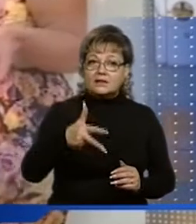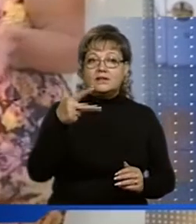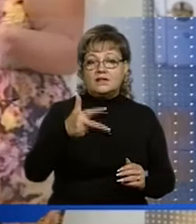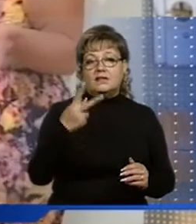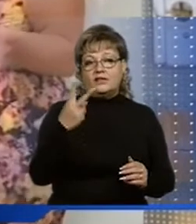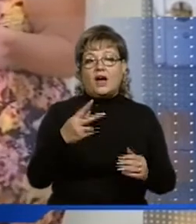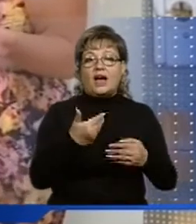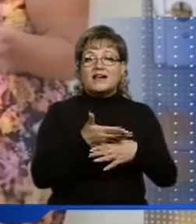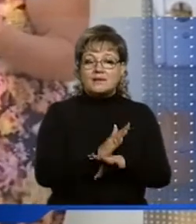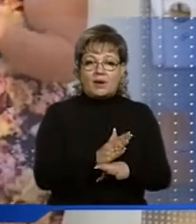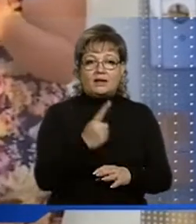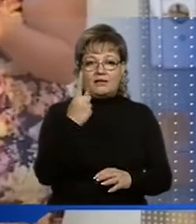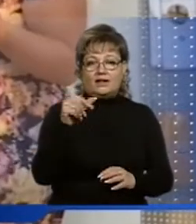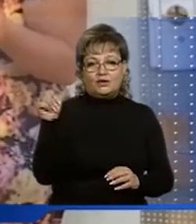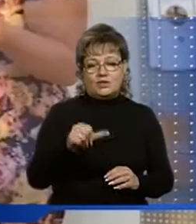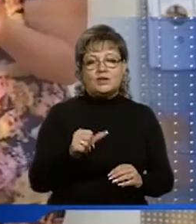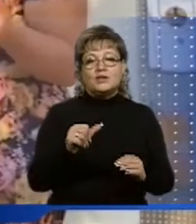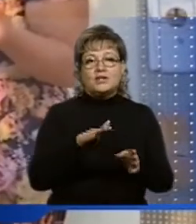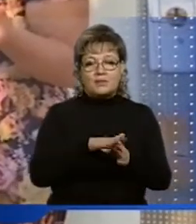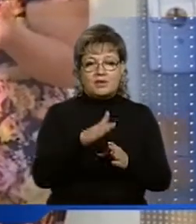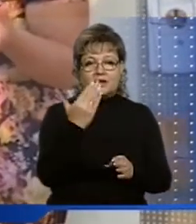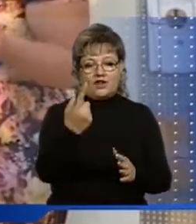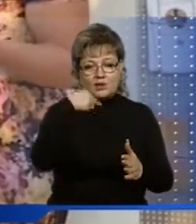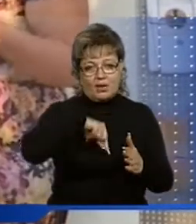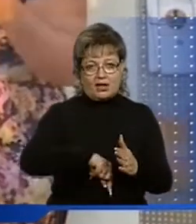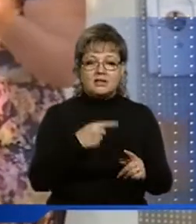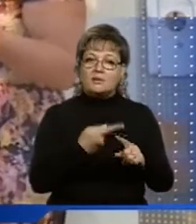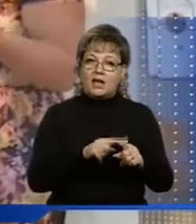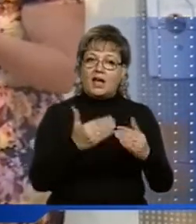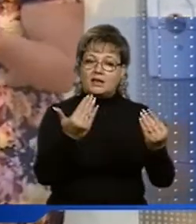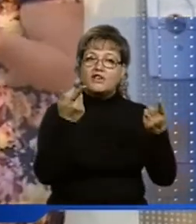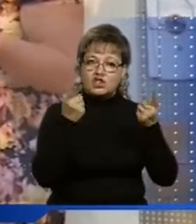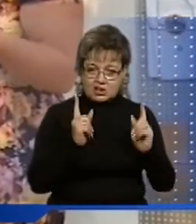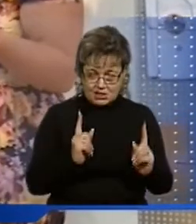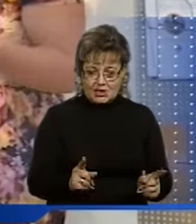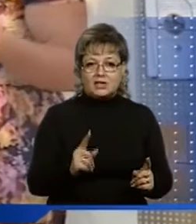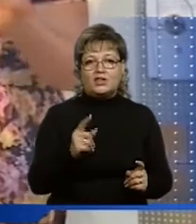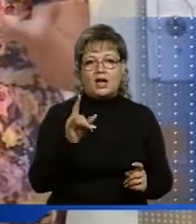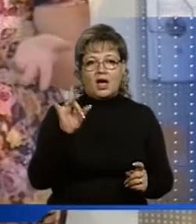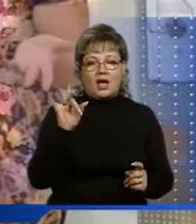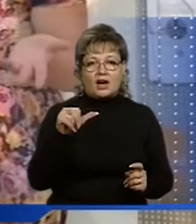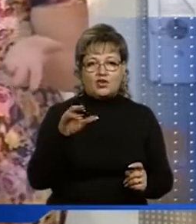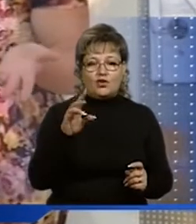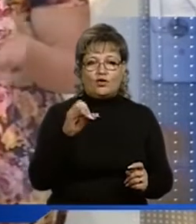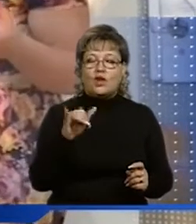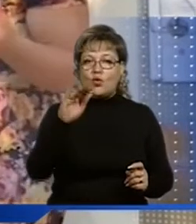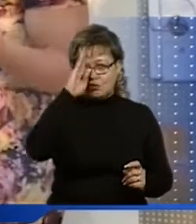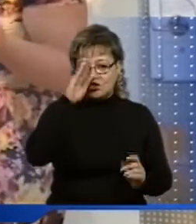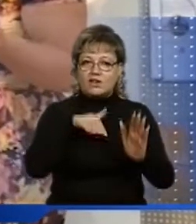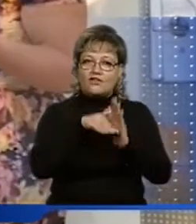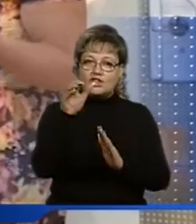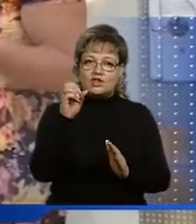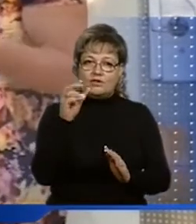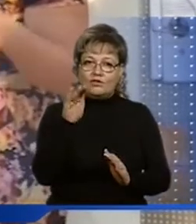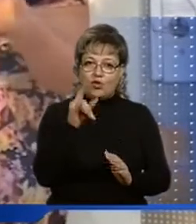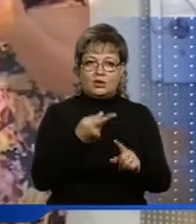«3302 распада в одну секунду калия 40-го происходит в вашем организме. Это ваш естественный радиационный фон. У мужчин радиационный фон немного выше, чем